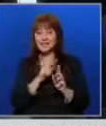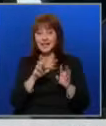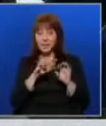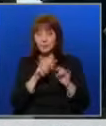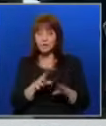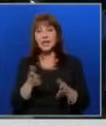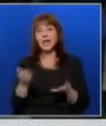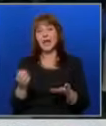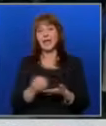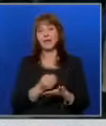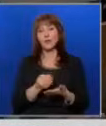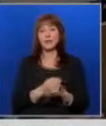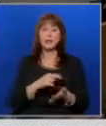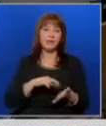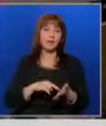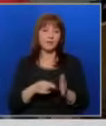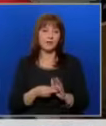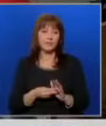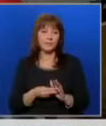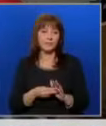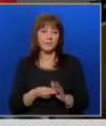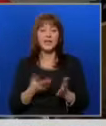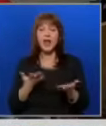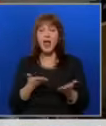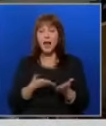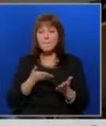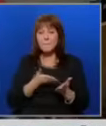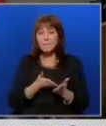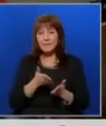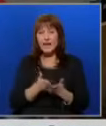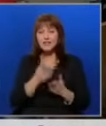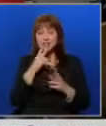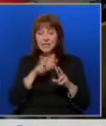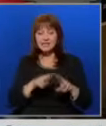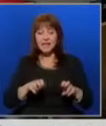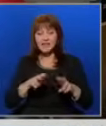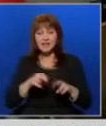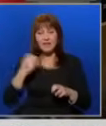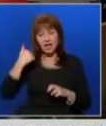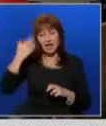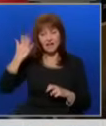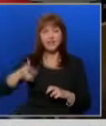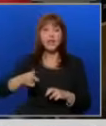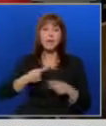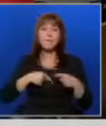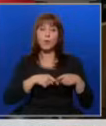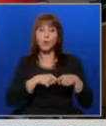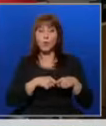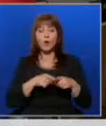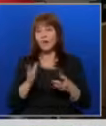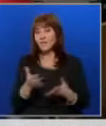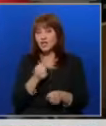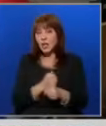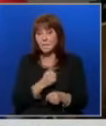са икономически и политически. Прословутият механизъм за разследване на главния прокурор за контрол и отчетност вече работи